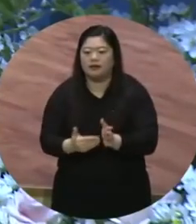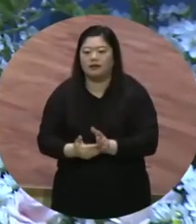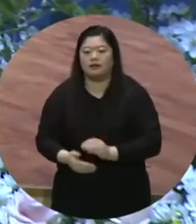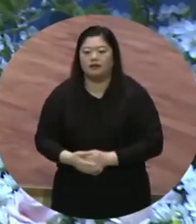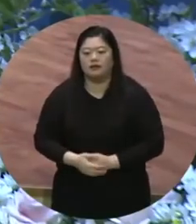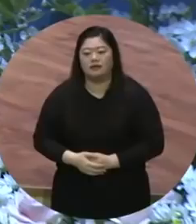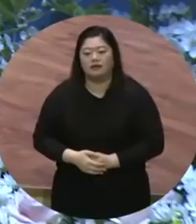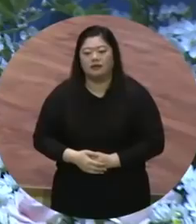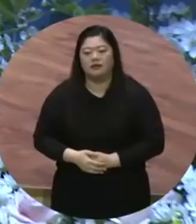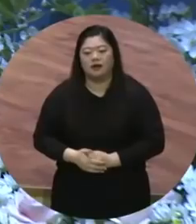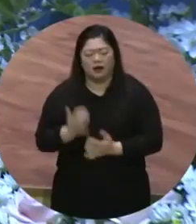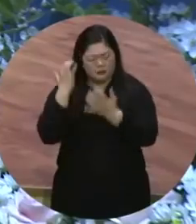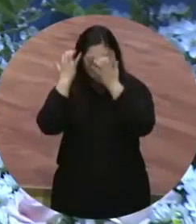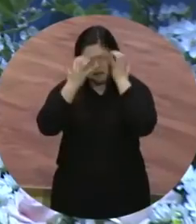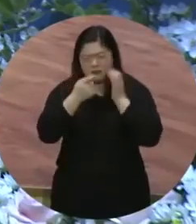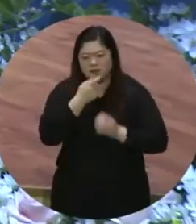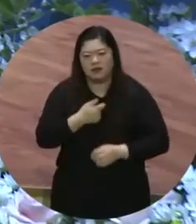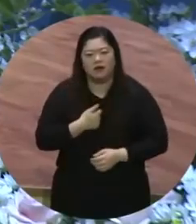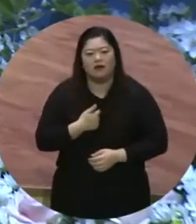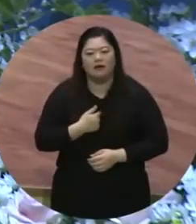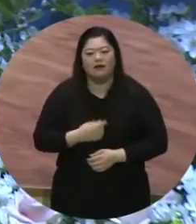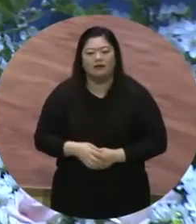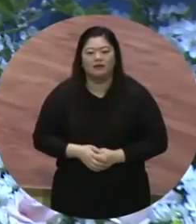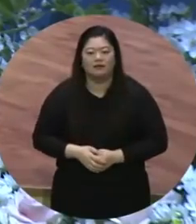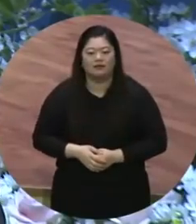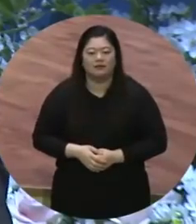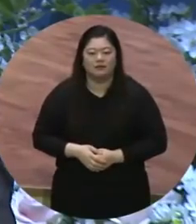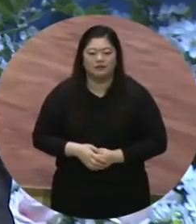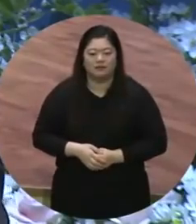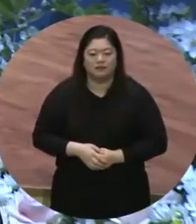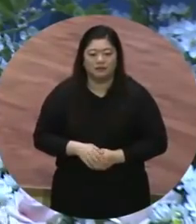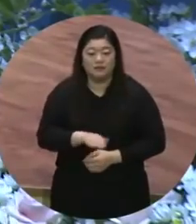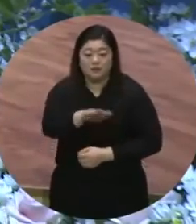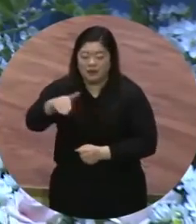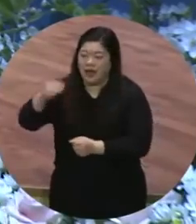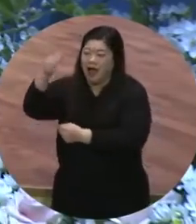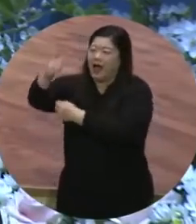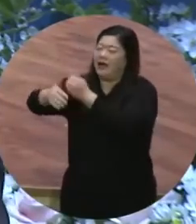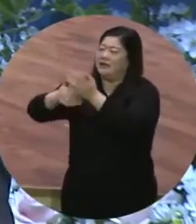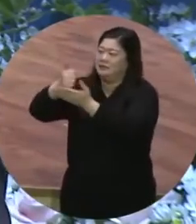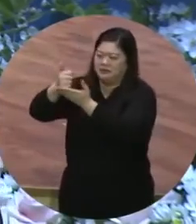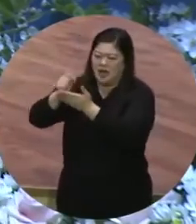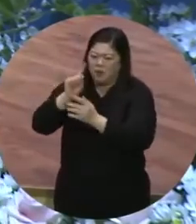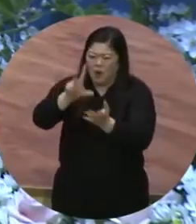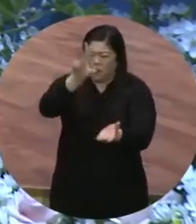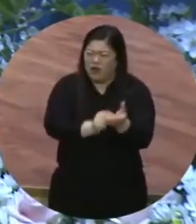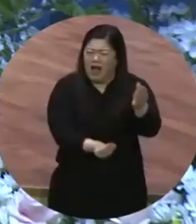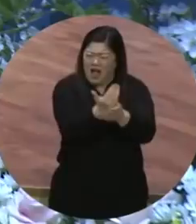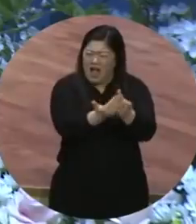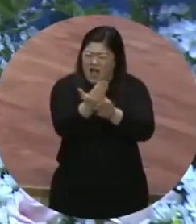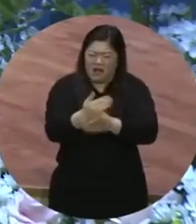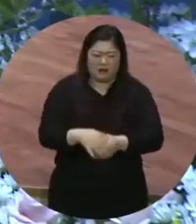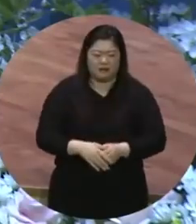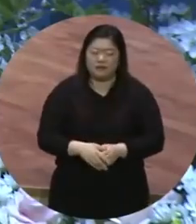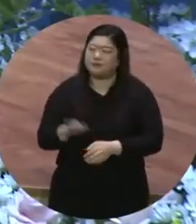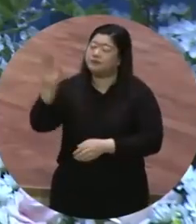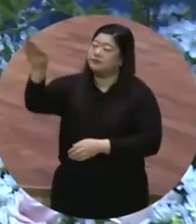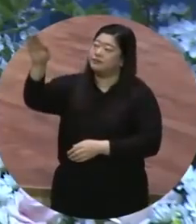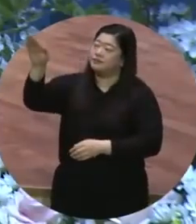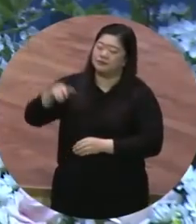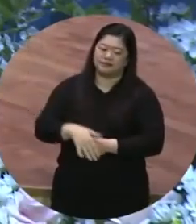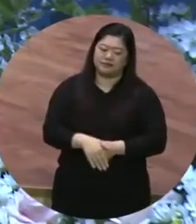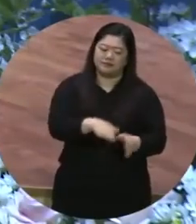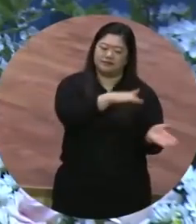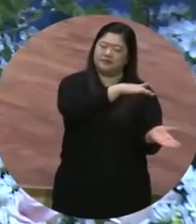여러분, 하나님과 동행하시기 바랍니다. 그럼 하나님 알아서 다 알았어. 하나님 제 인간